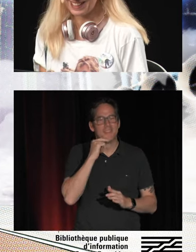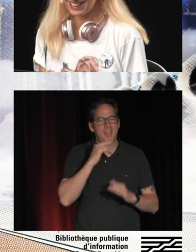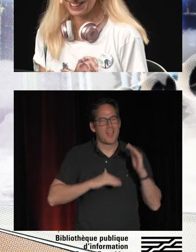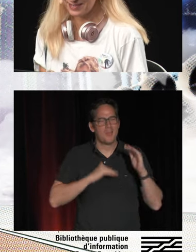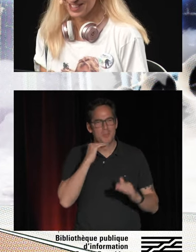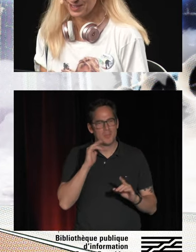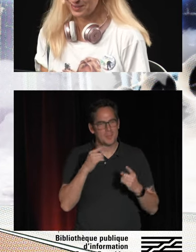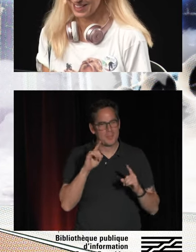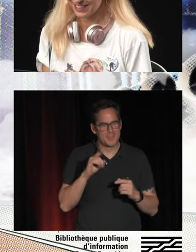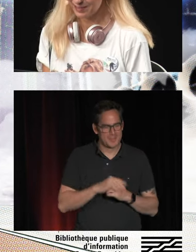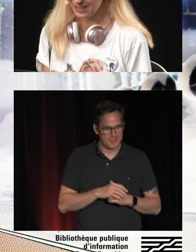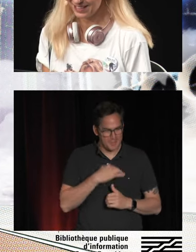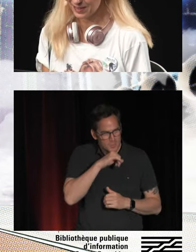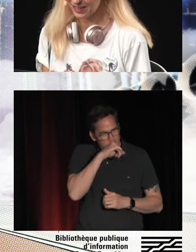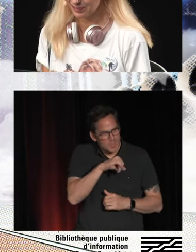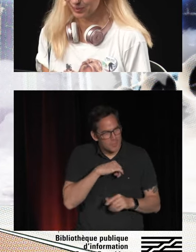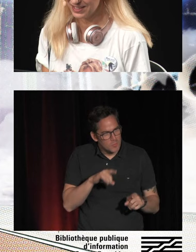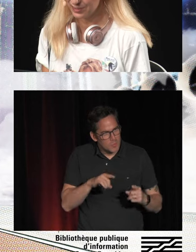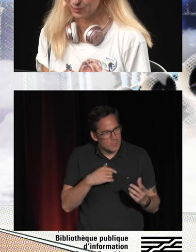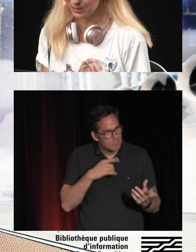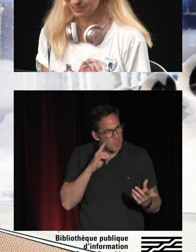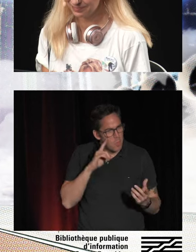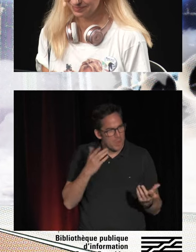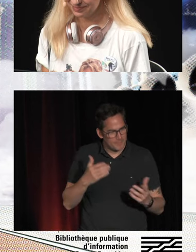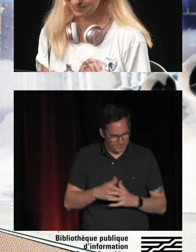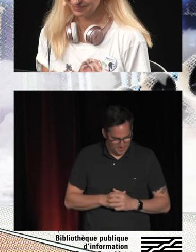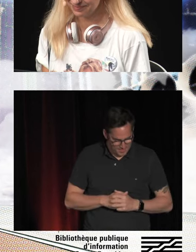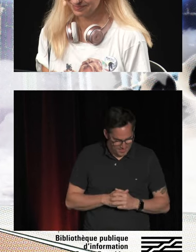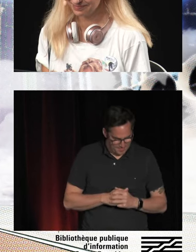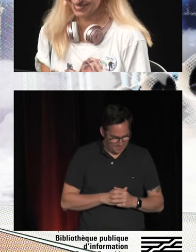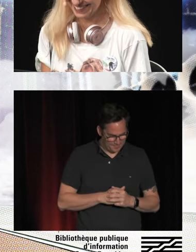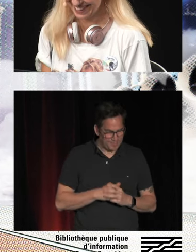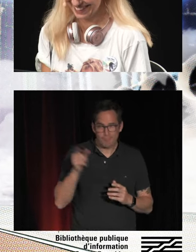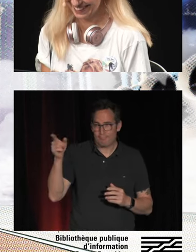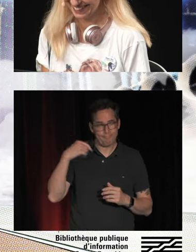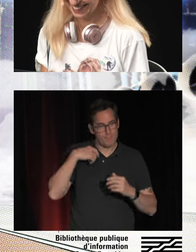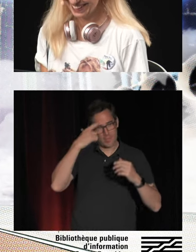Non, mais elle est très bien, cette musique. Hop là, petit combo.